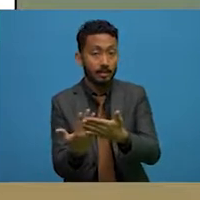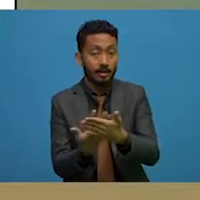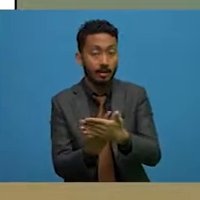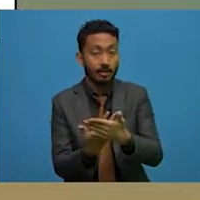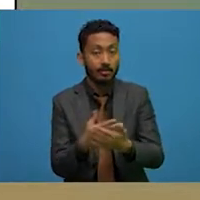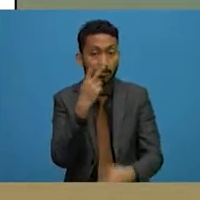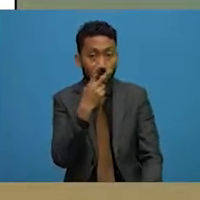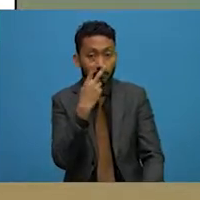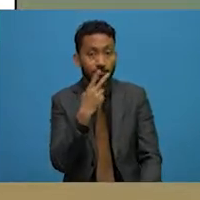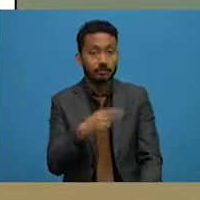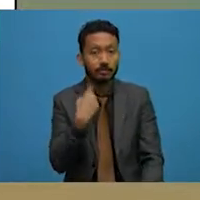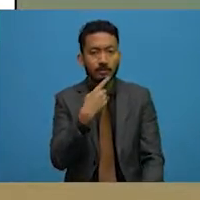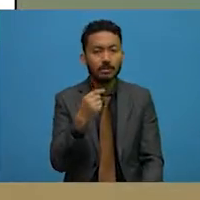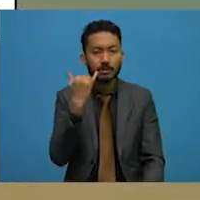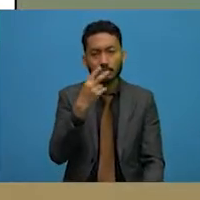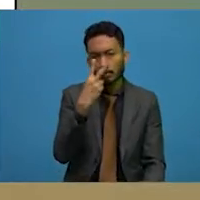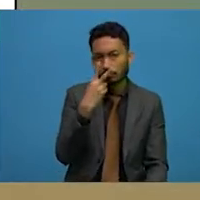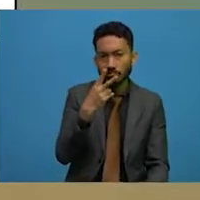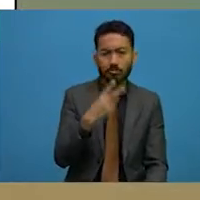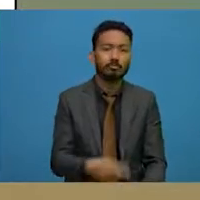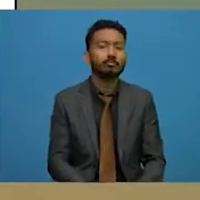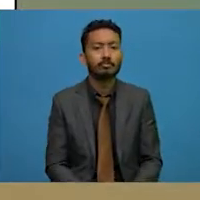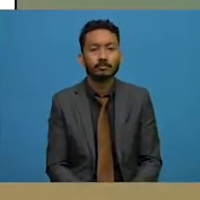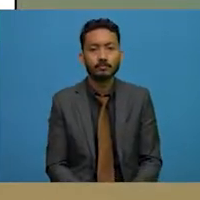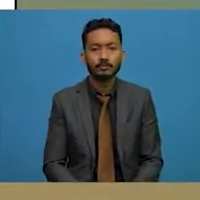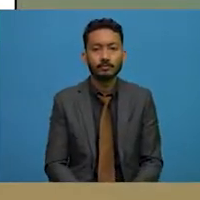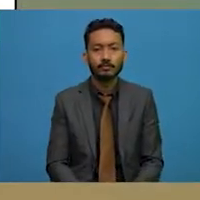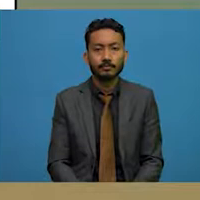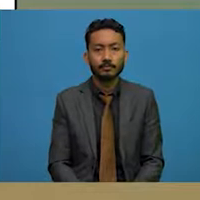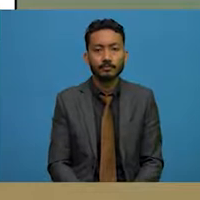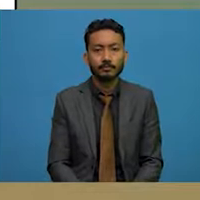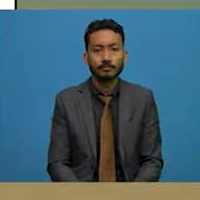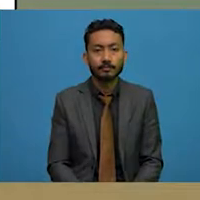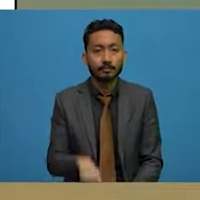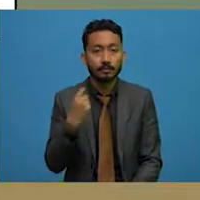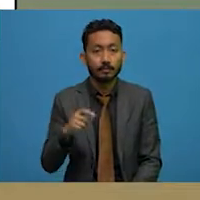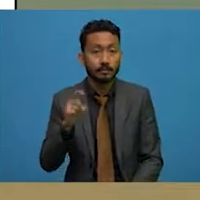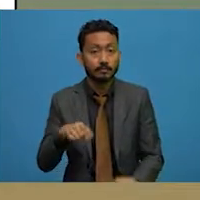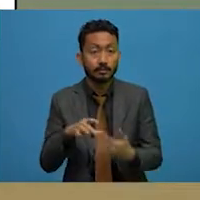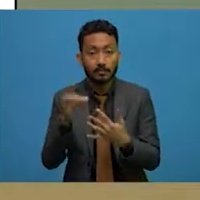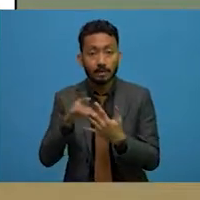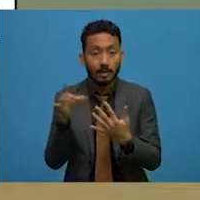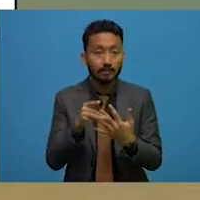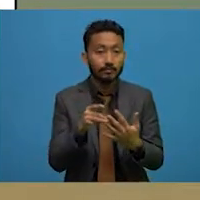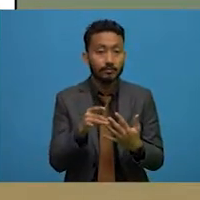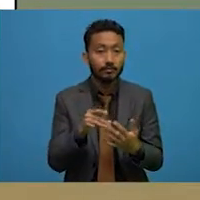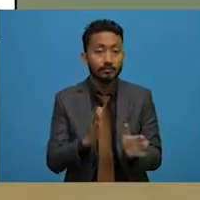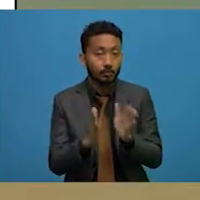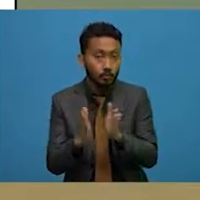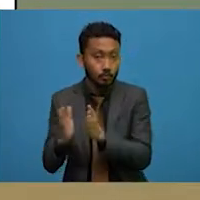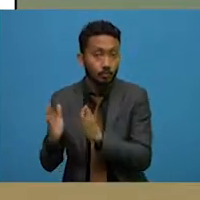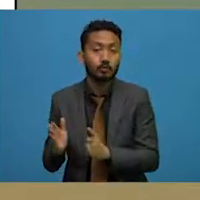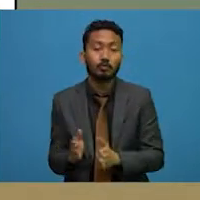kira golongan atau pihak yang akan dijadikan tumpuan. Teks perlu dipilih dan diselaraskan